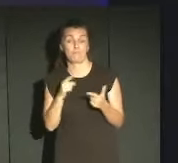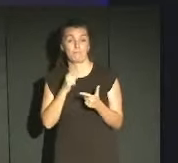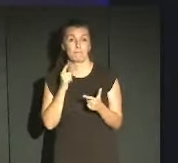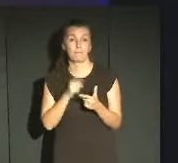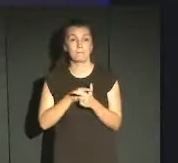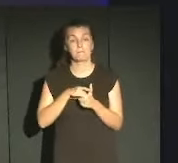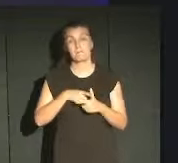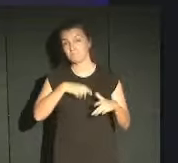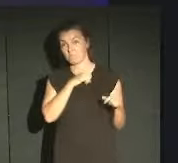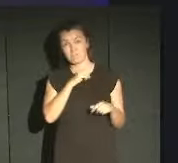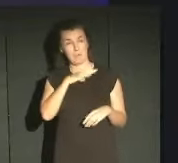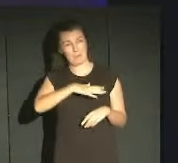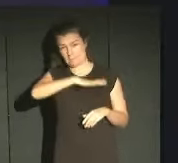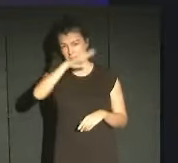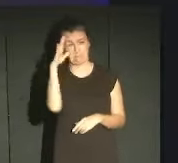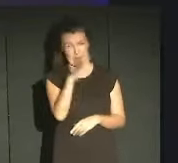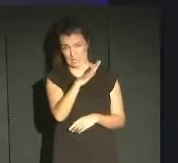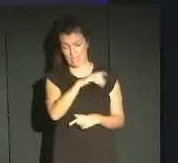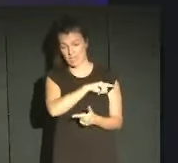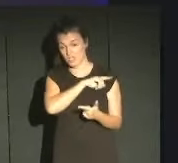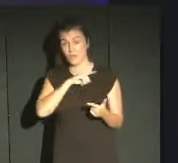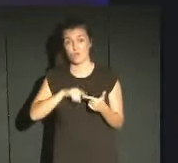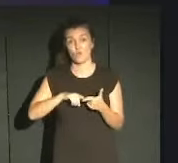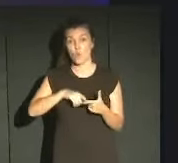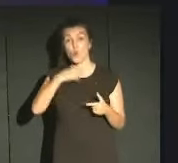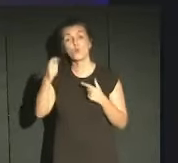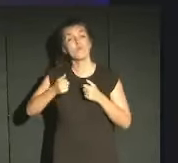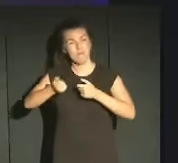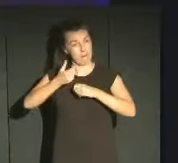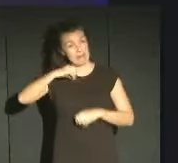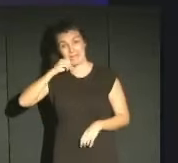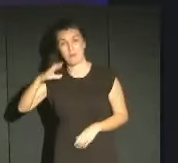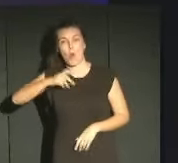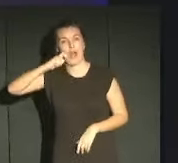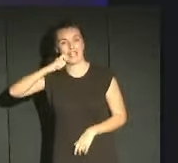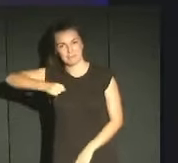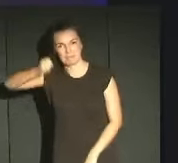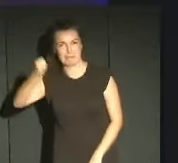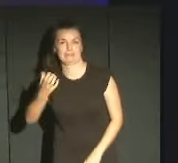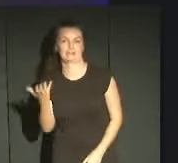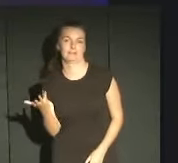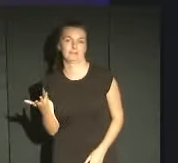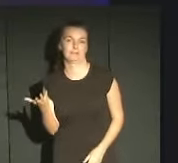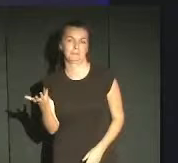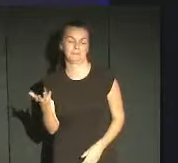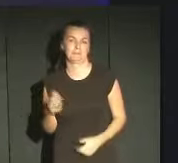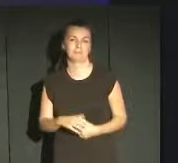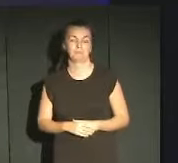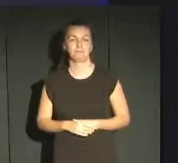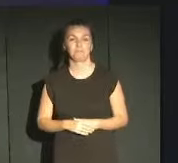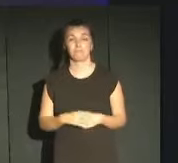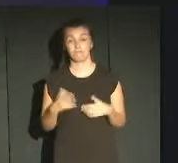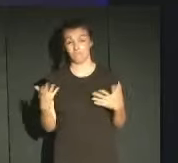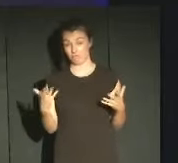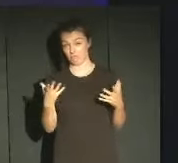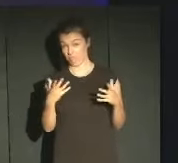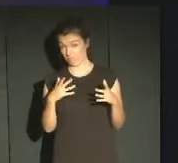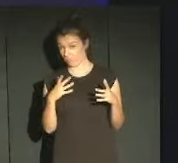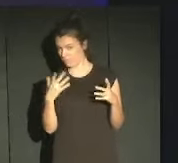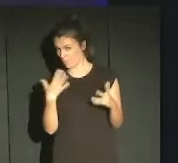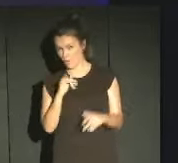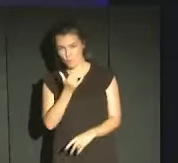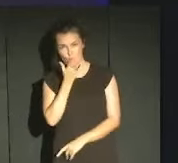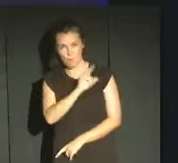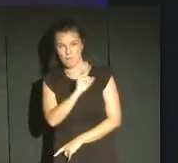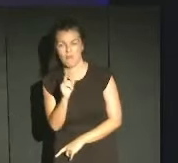les ultralibéraux et puis d'un autre côté les ultr libéraux racistes donc mais ne vous méprenez pas camarade ne